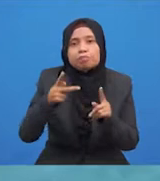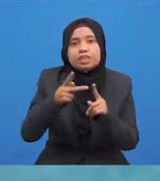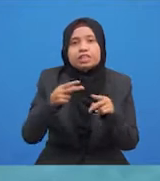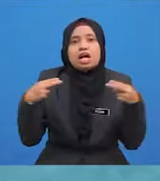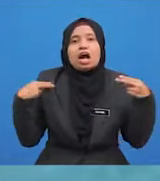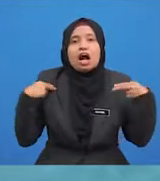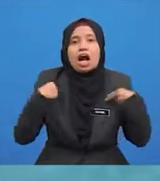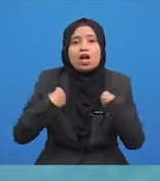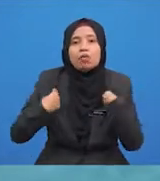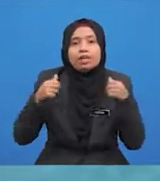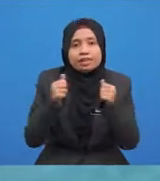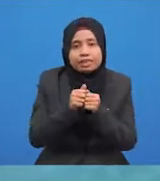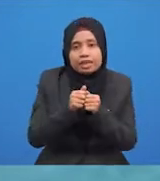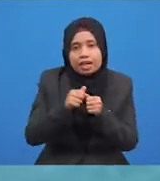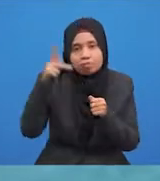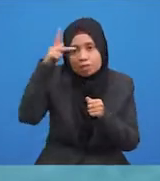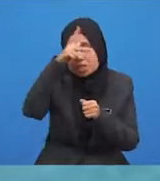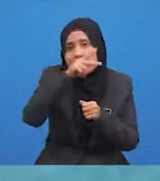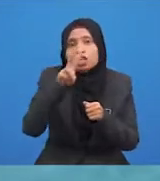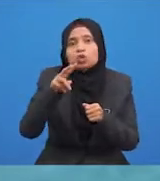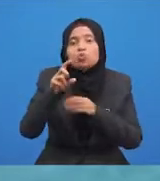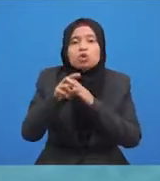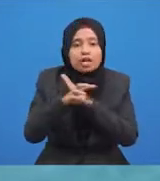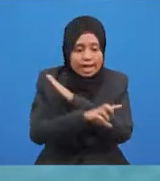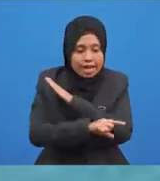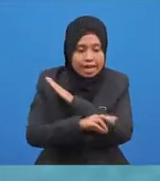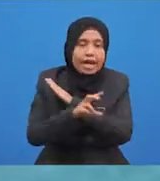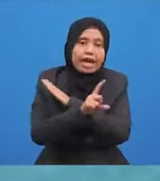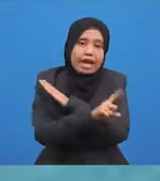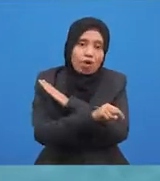terhadap haiwan dengan membela dua ekor kucing.